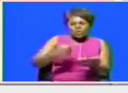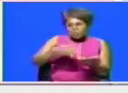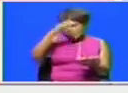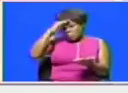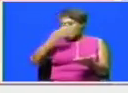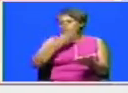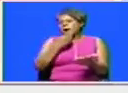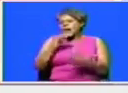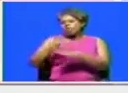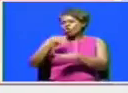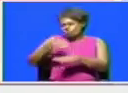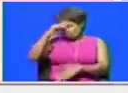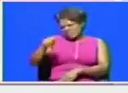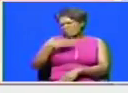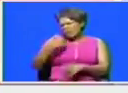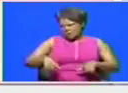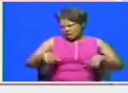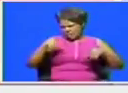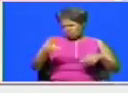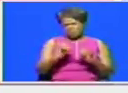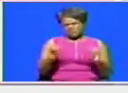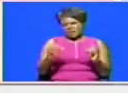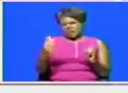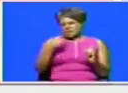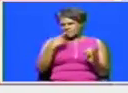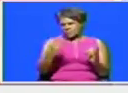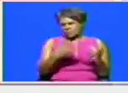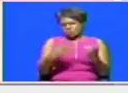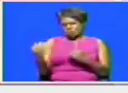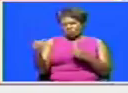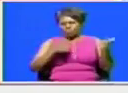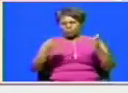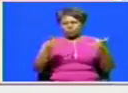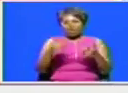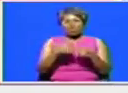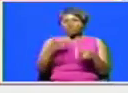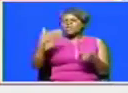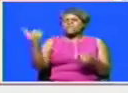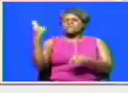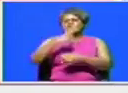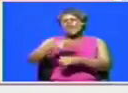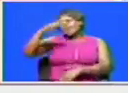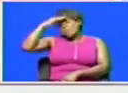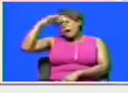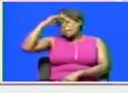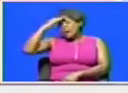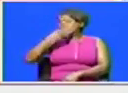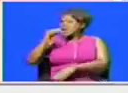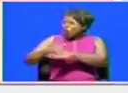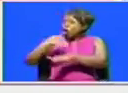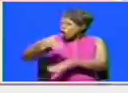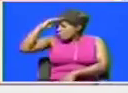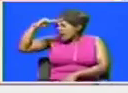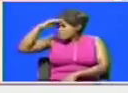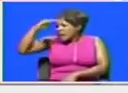mwanamume anakuita kila saa kwa pombe, hakutaki maisha. Mwingine atakwambia basi muende trip, muende holiday, lakini sio kila siku unaitwa kwa bar. Ukiona mwanamume anakuita kwa bar kila